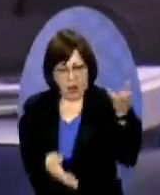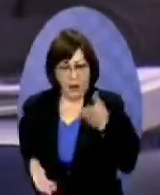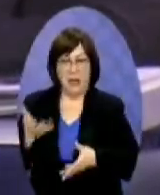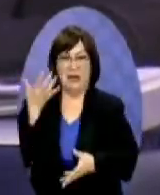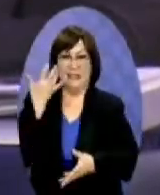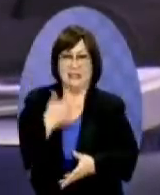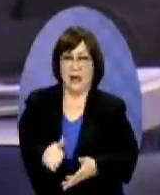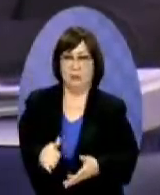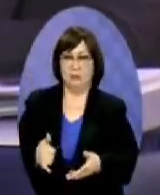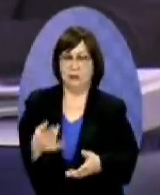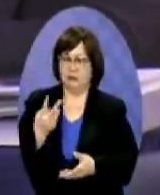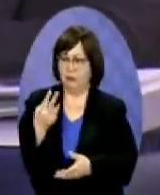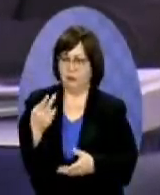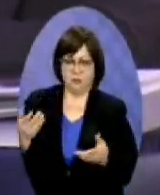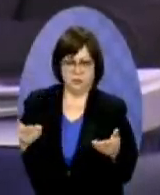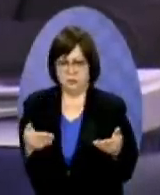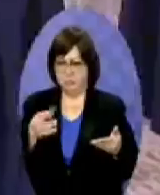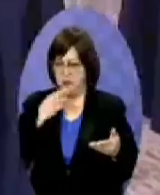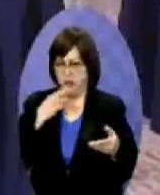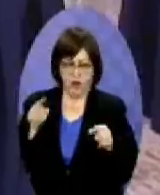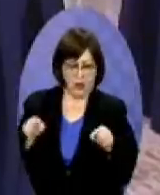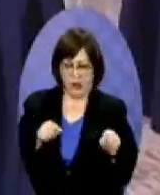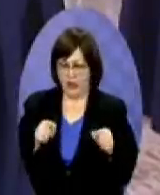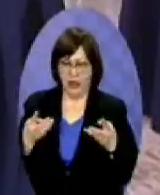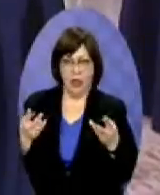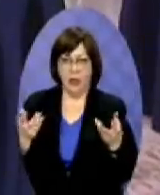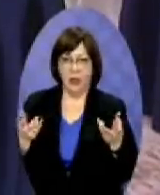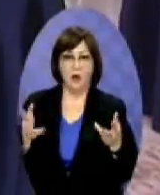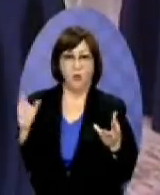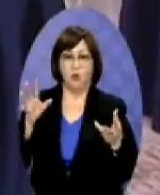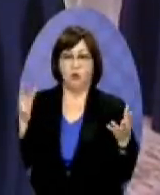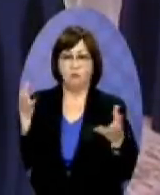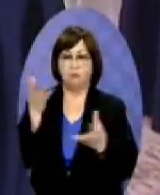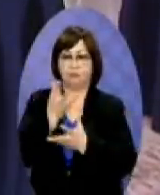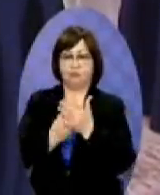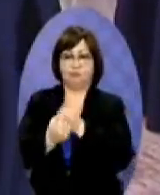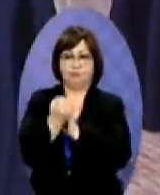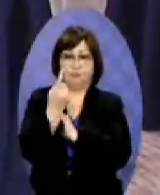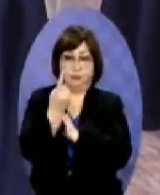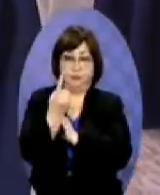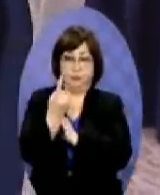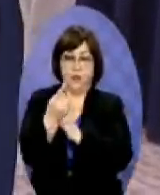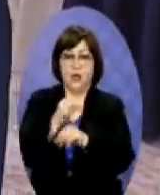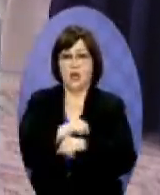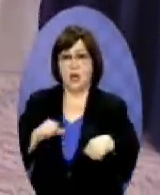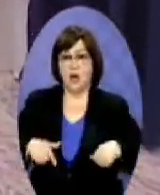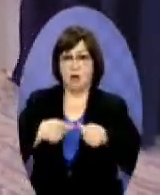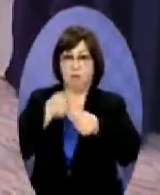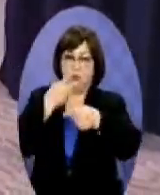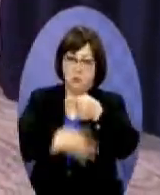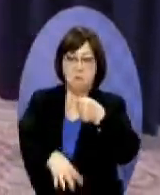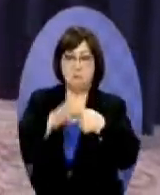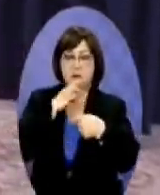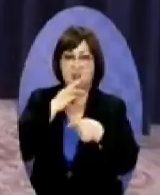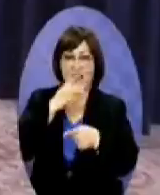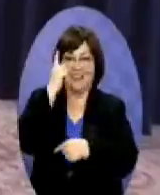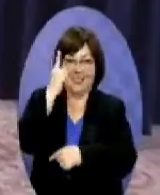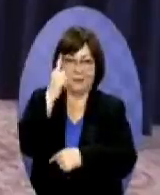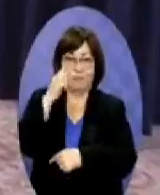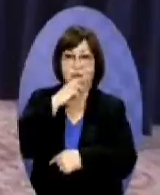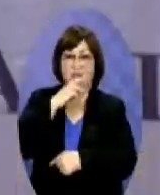хоорондоо давхцах тохиолдол ч гардаг байсан. Тэгвэл энэ давхардал арилсан гэсэн үг. Учир нь иргэний үртгэлийн мэдээллийг нэгдсэн нэг санд холбож